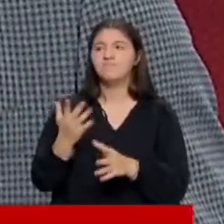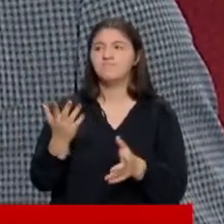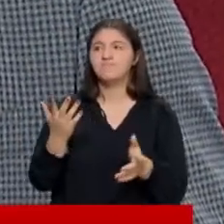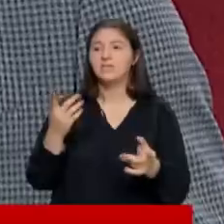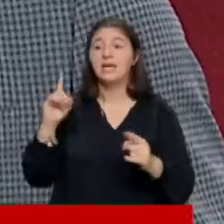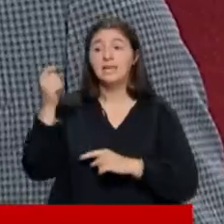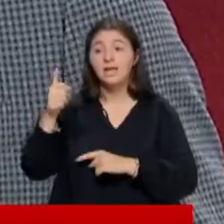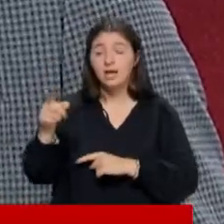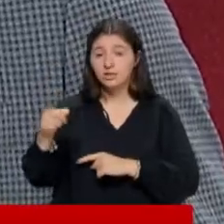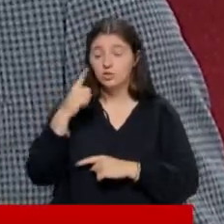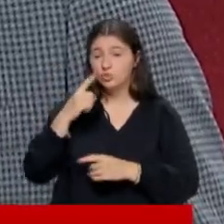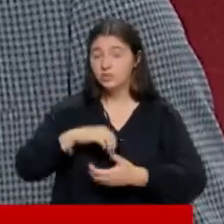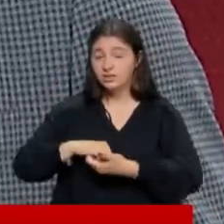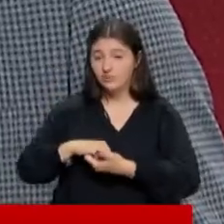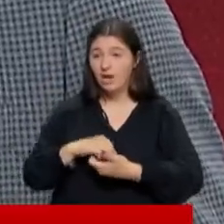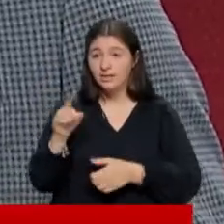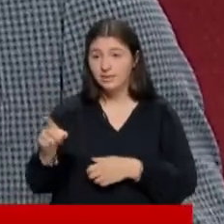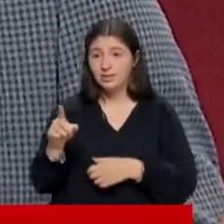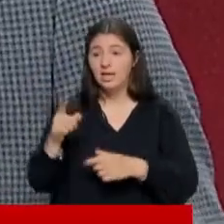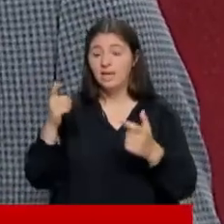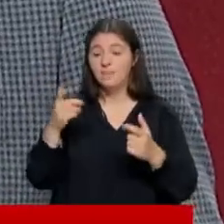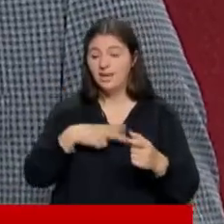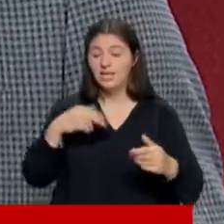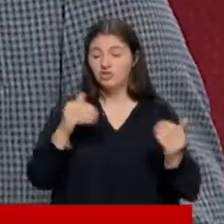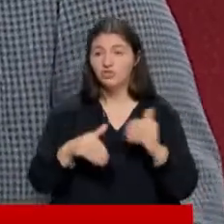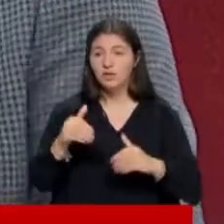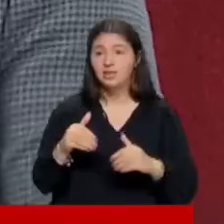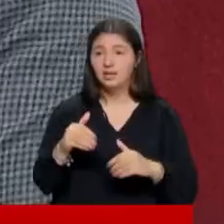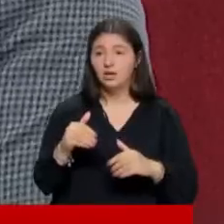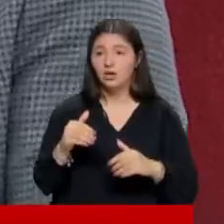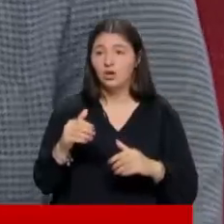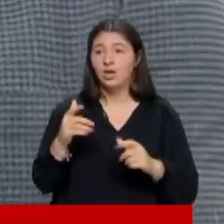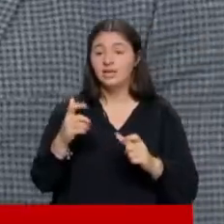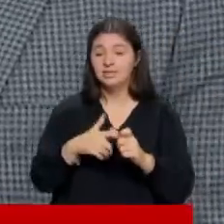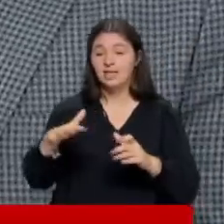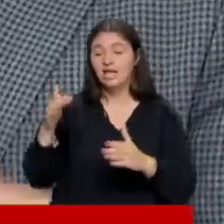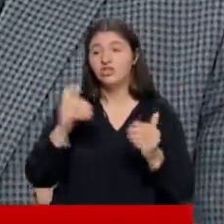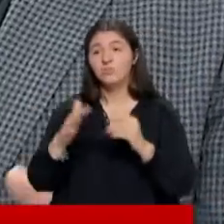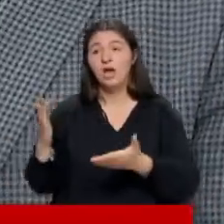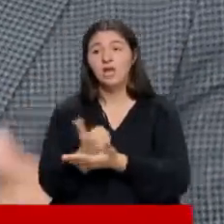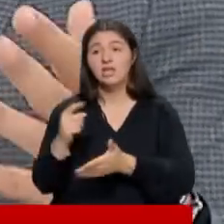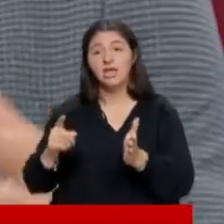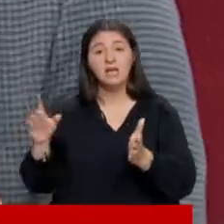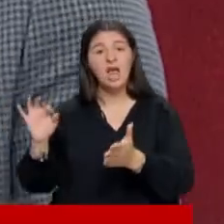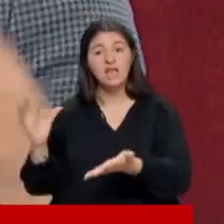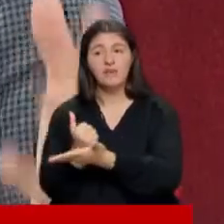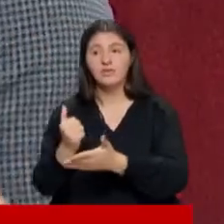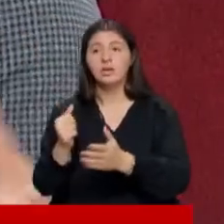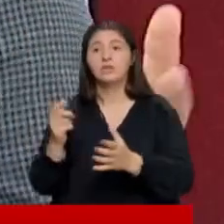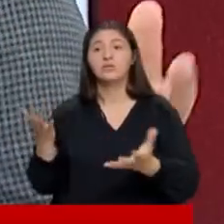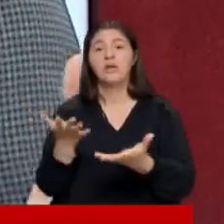iktidarın Cumhur ittifakının yerel seçimlerde işte Genel seçimlerde elde ettiği zaferi